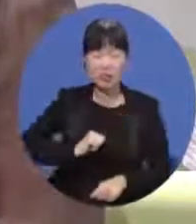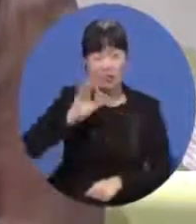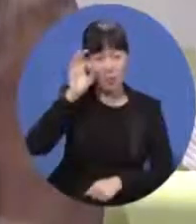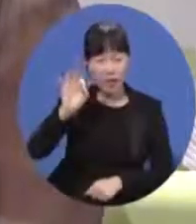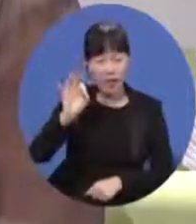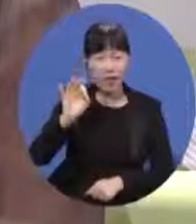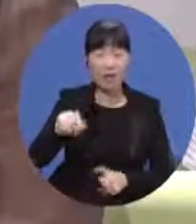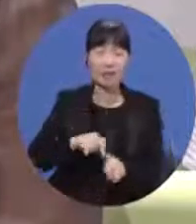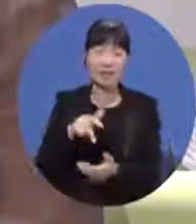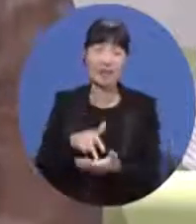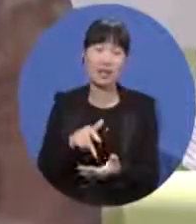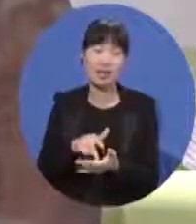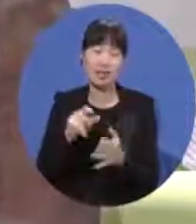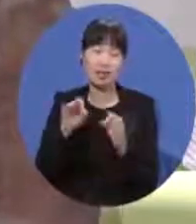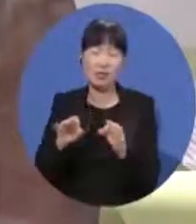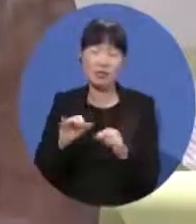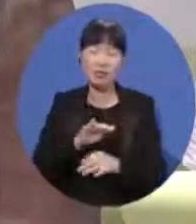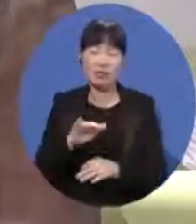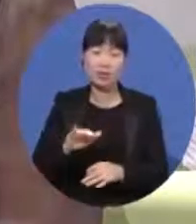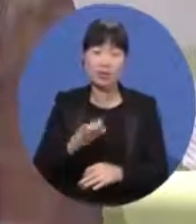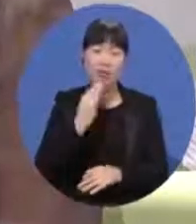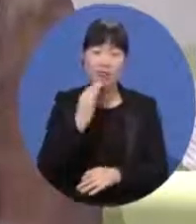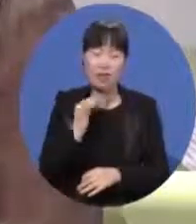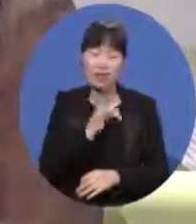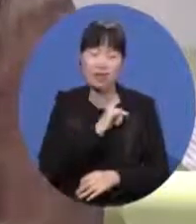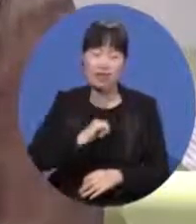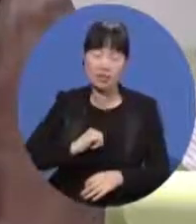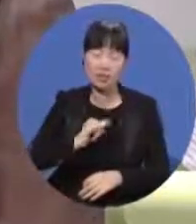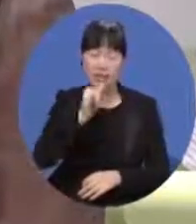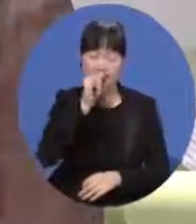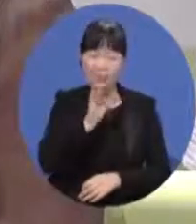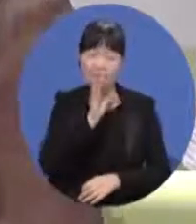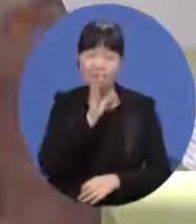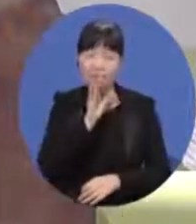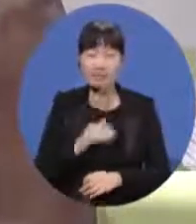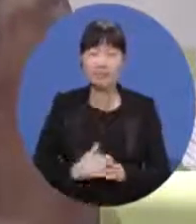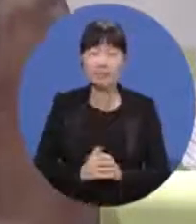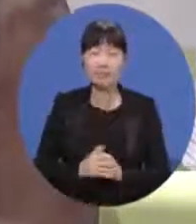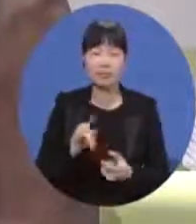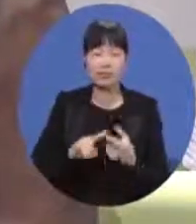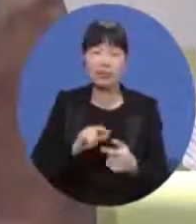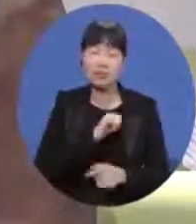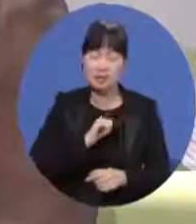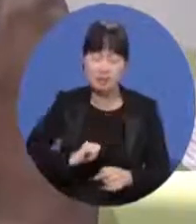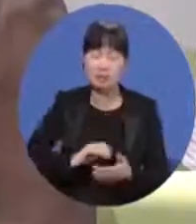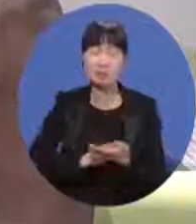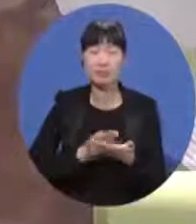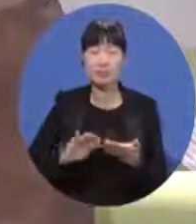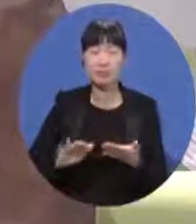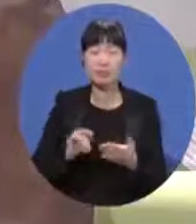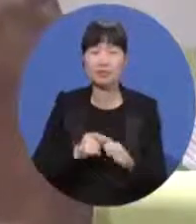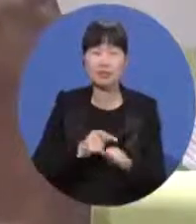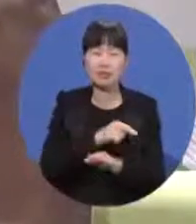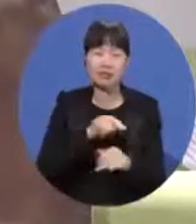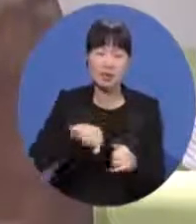게 보인다. 상황상으로는 우리가 보면 당연히 이제 참고 있다는 것을 알 수 있죠. 예. 그럼 그건 참는 겁니다. 근데 그